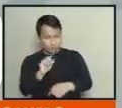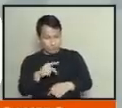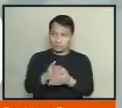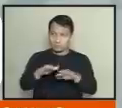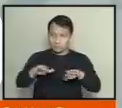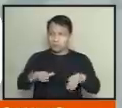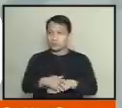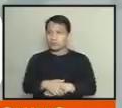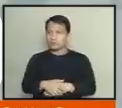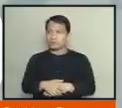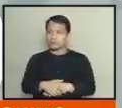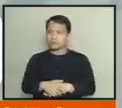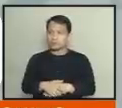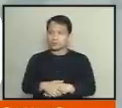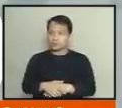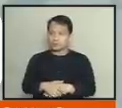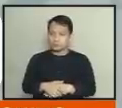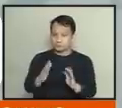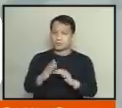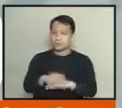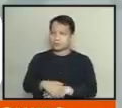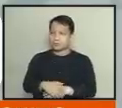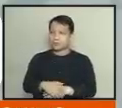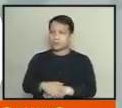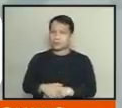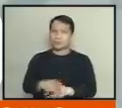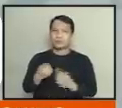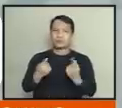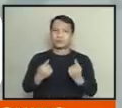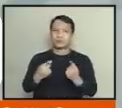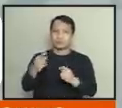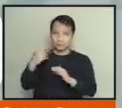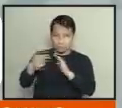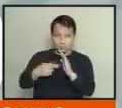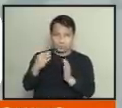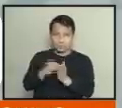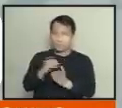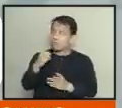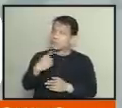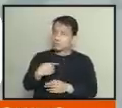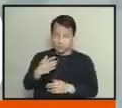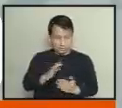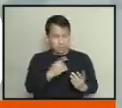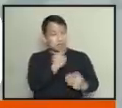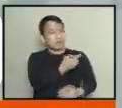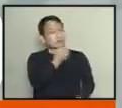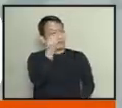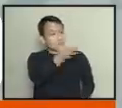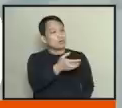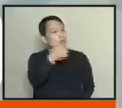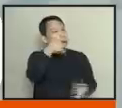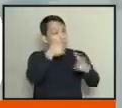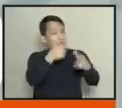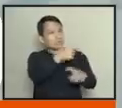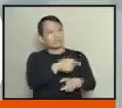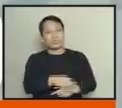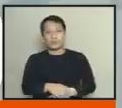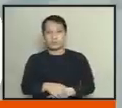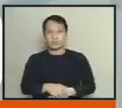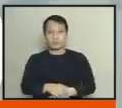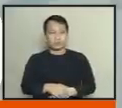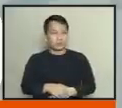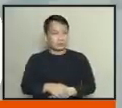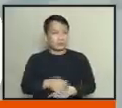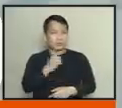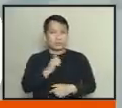inaawad ko, di ba? Ayun, hindi ako pumapayag ng ganon. Pero ano, ang naka-record doon, sinabihan mo pa ako harap-harapan na makapalang mukha nito eh. Sa tingin